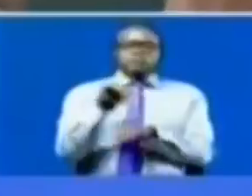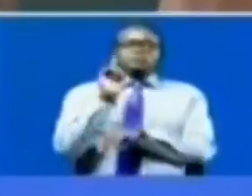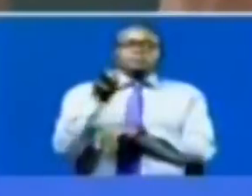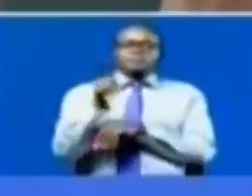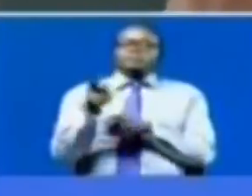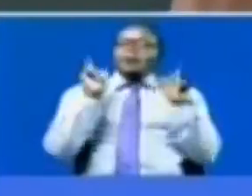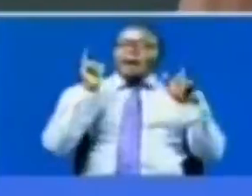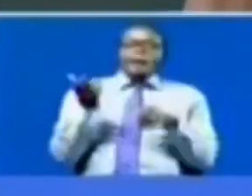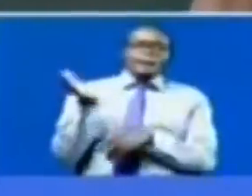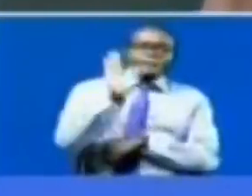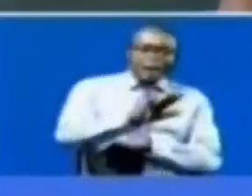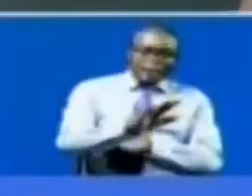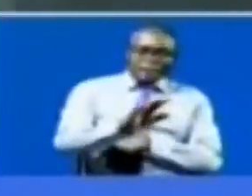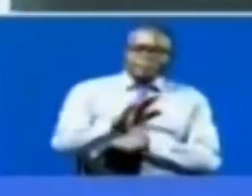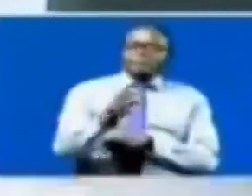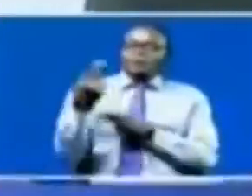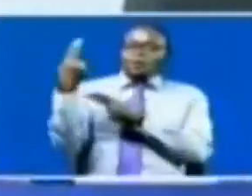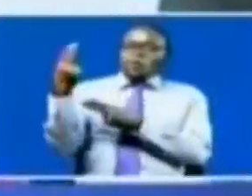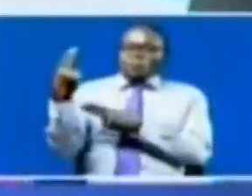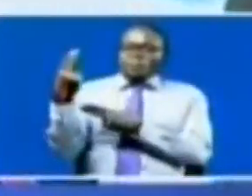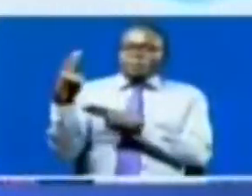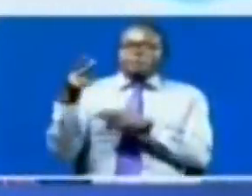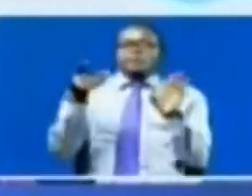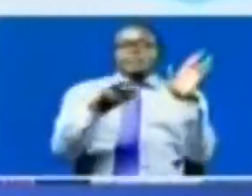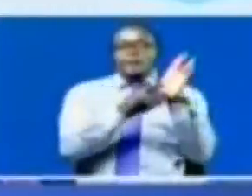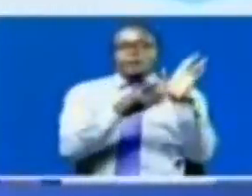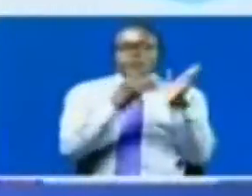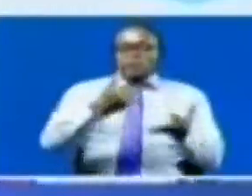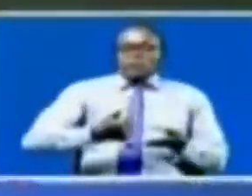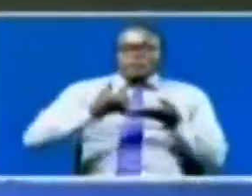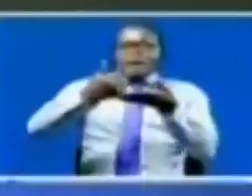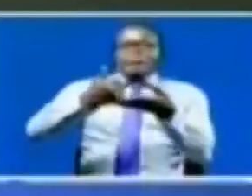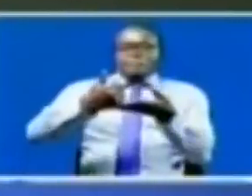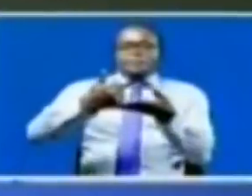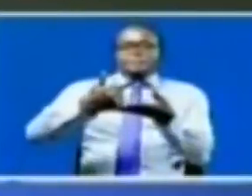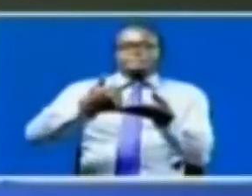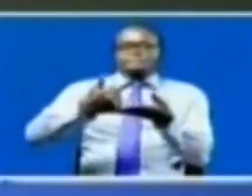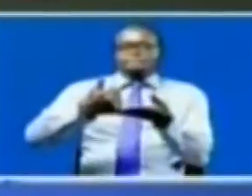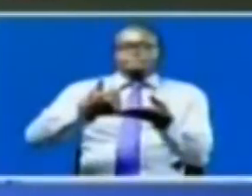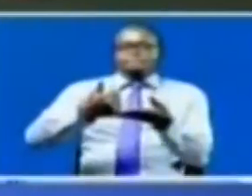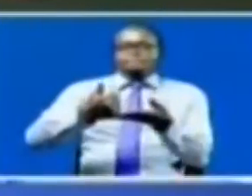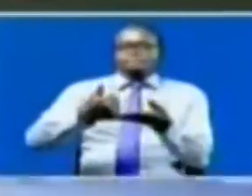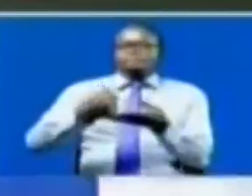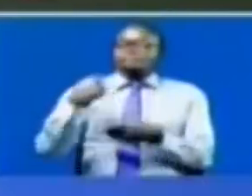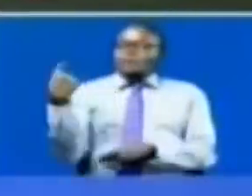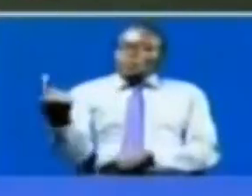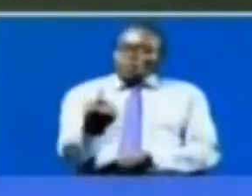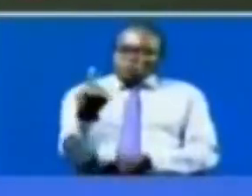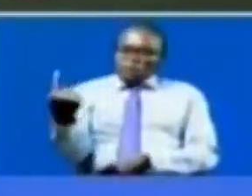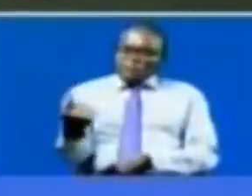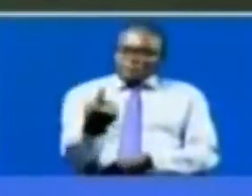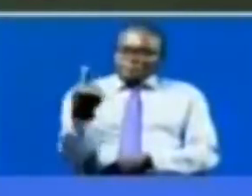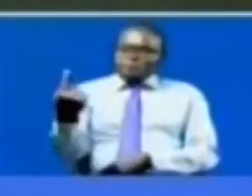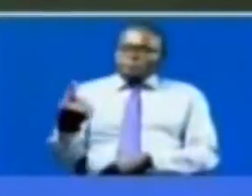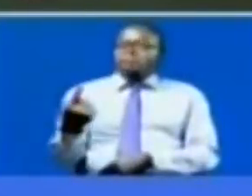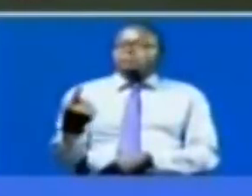sehemu. Sasa tunatumai tu madaktari watazaendeana na Mungu. Ile kifaa kinaweza kuwa